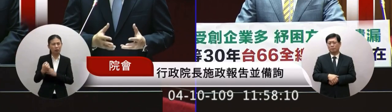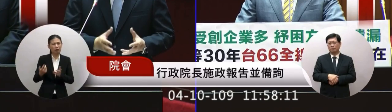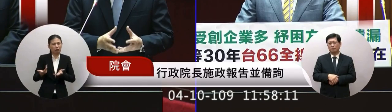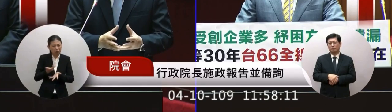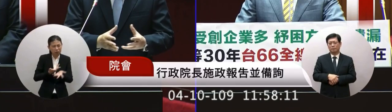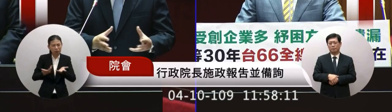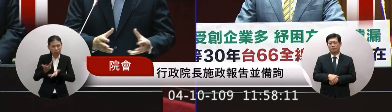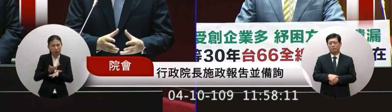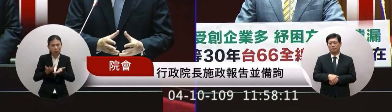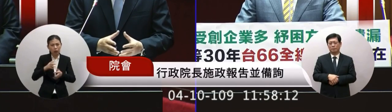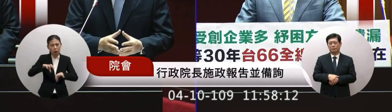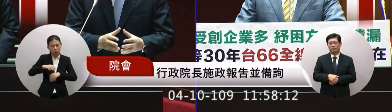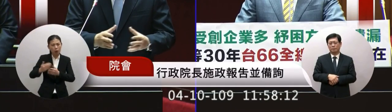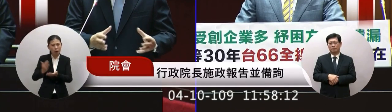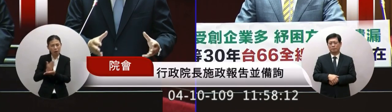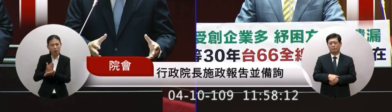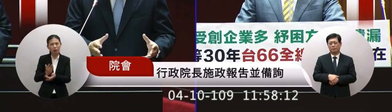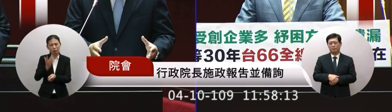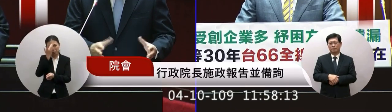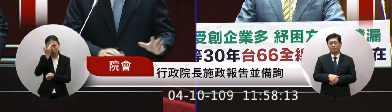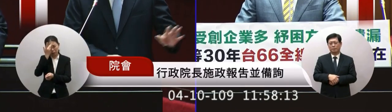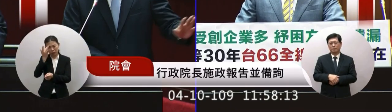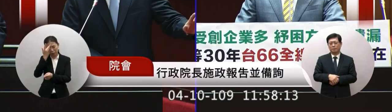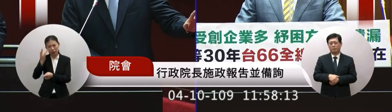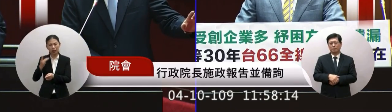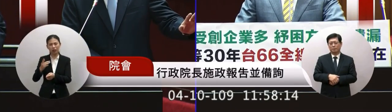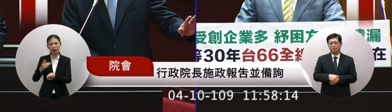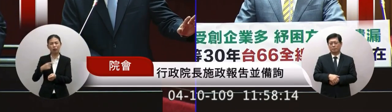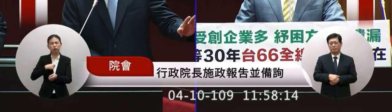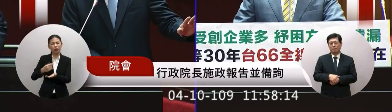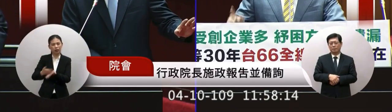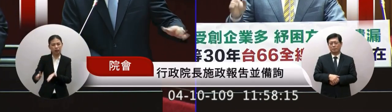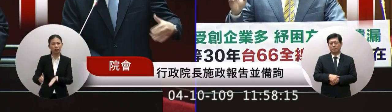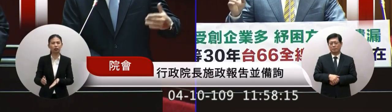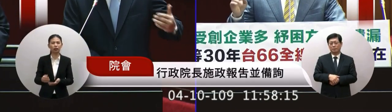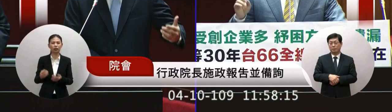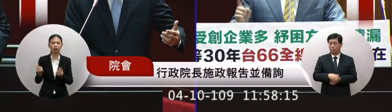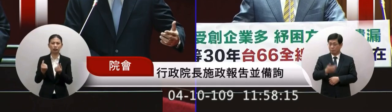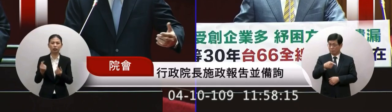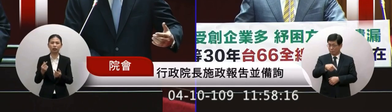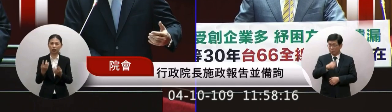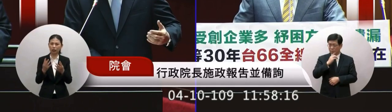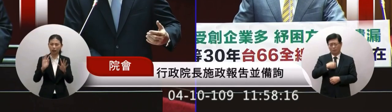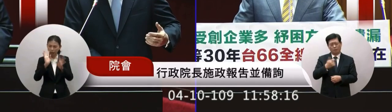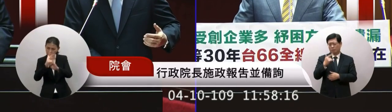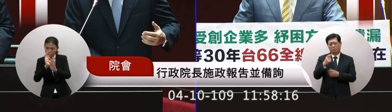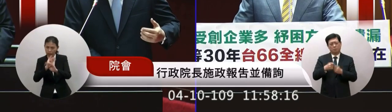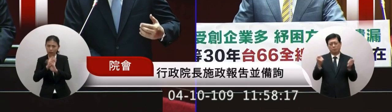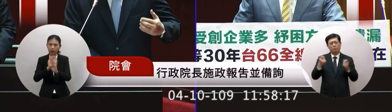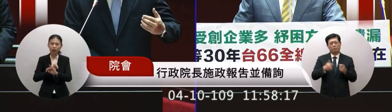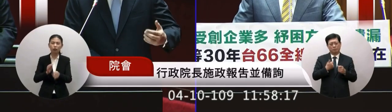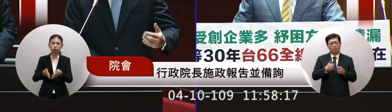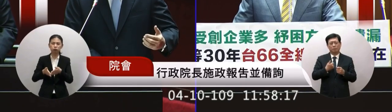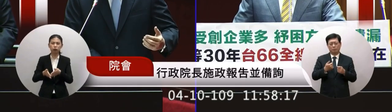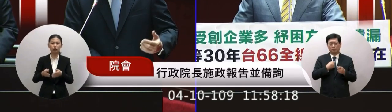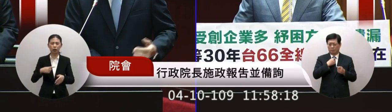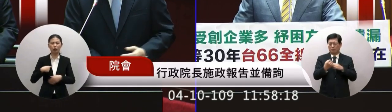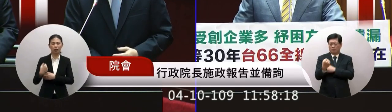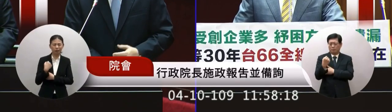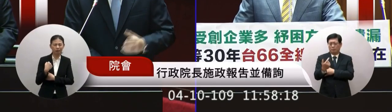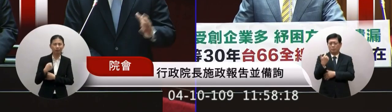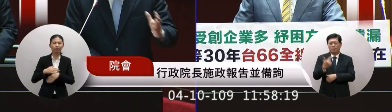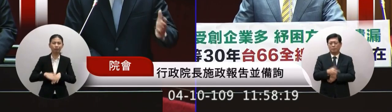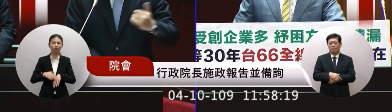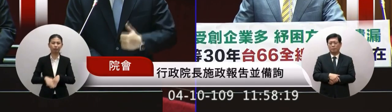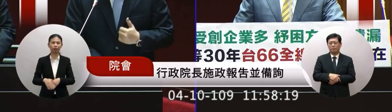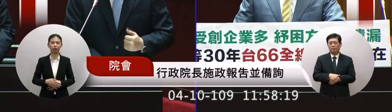来解决环评里面的问题。那因为有一些参数啦， 因为这个真的等太久了， 我们就积极一点，